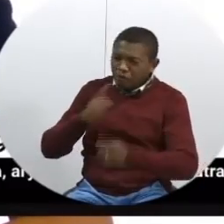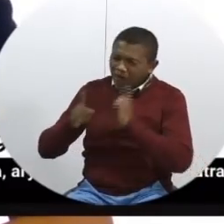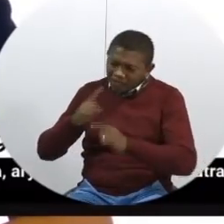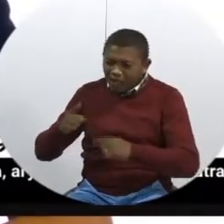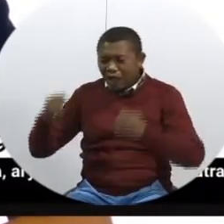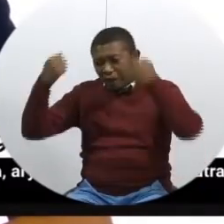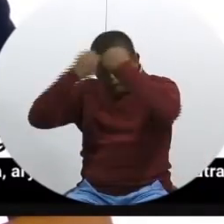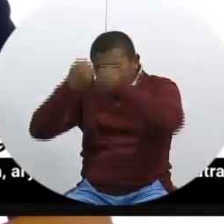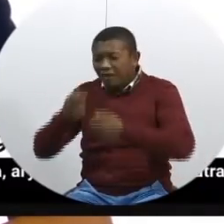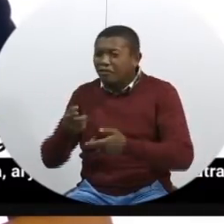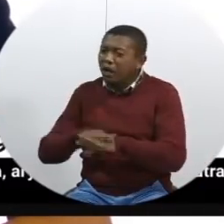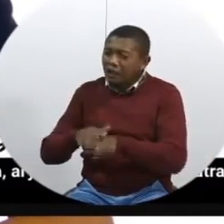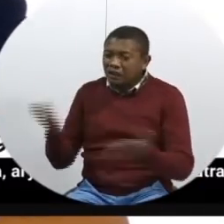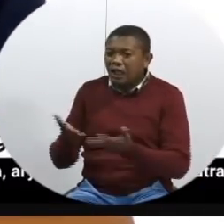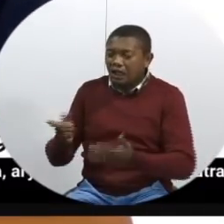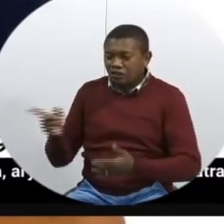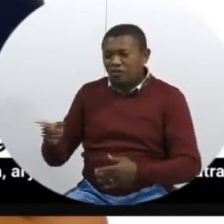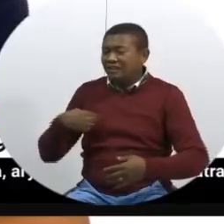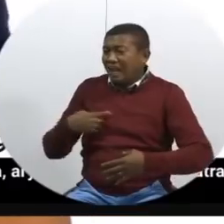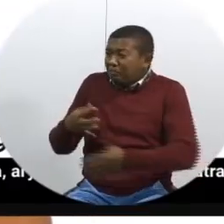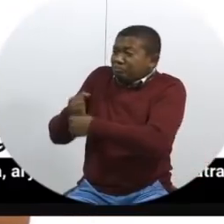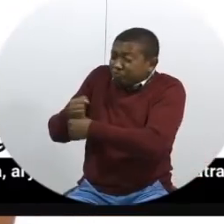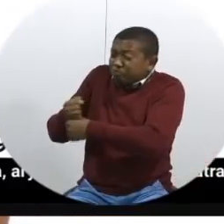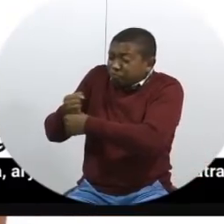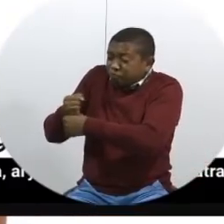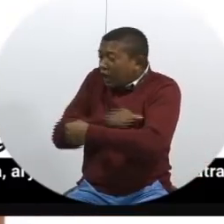mandry andro tsy mandry alina mihitsy ka tsy ho tazomina ela eto fa